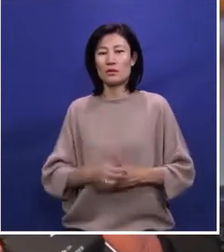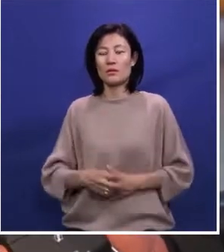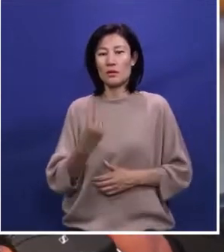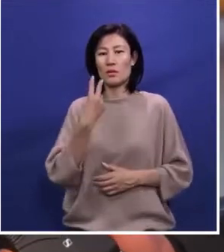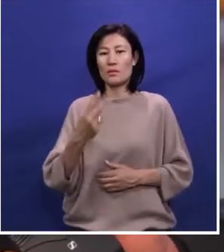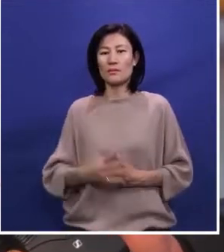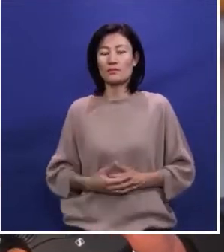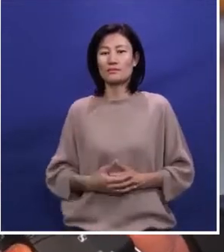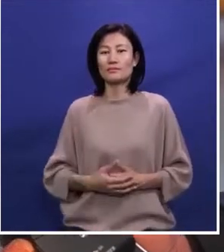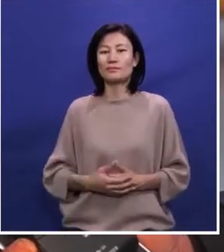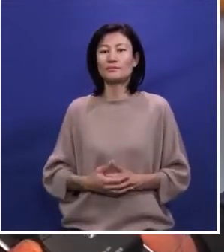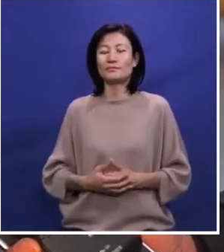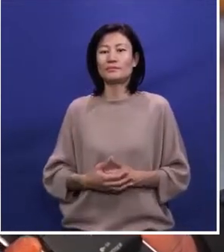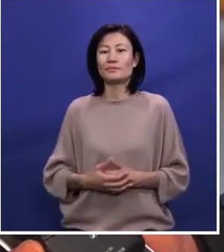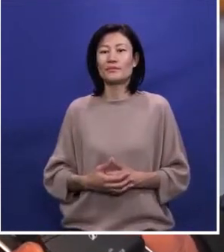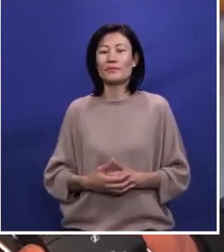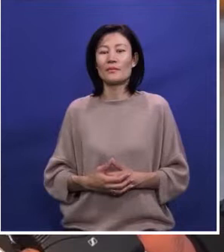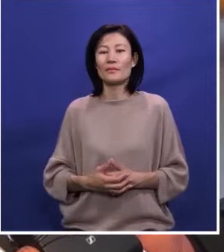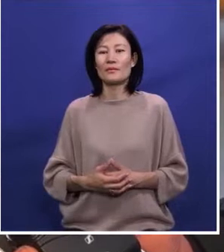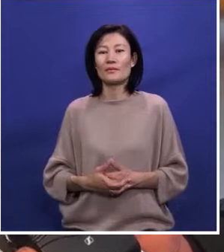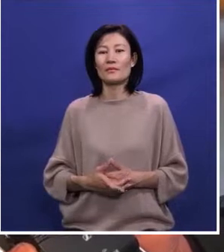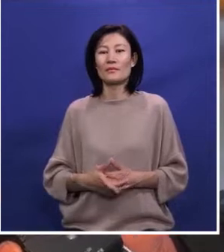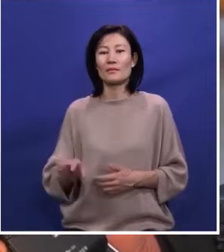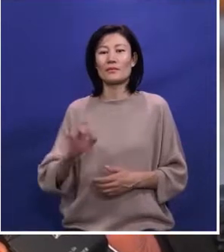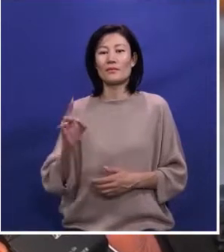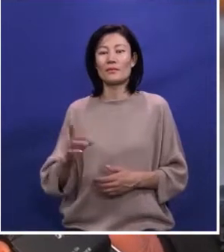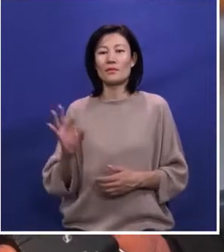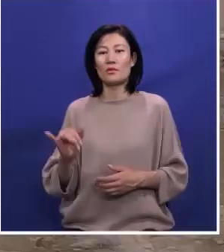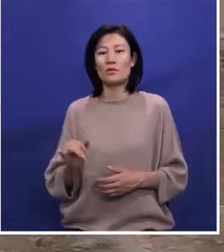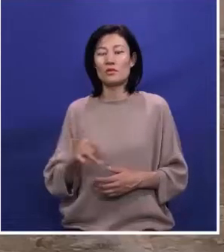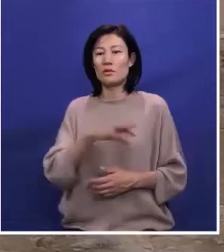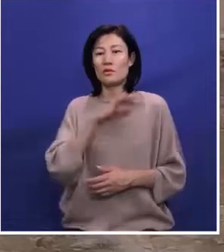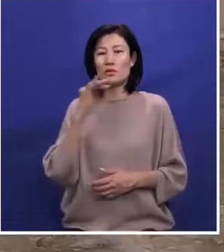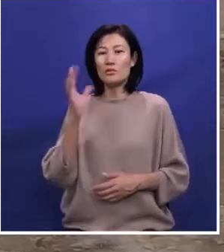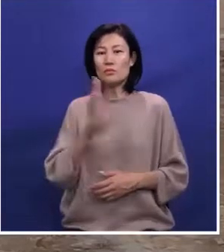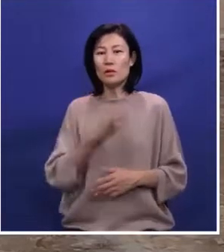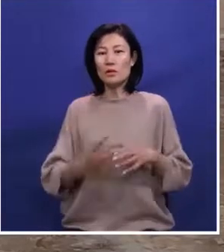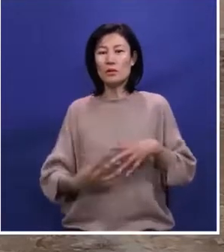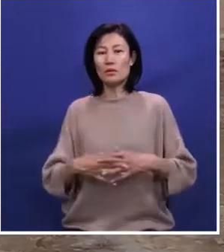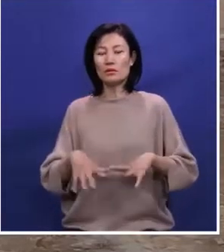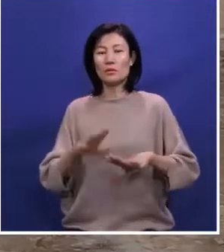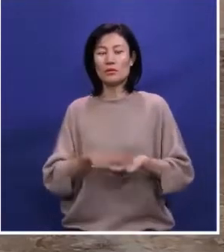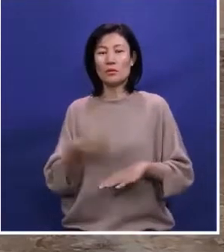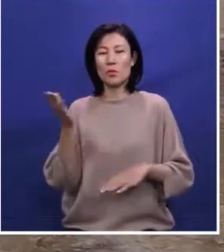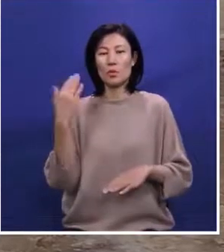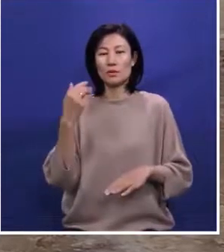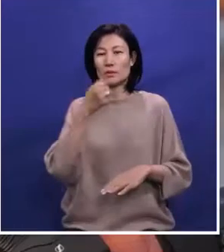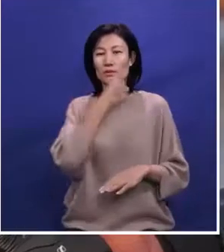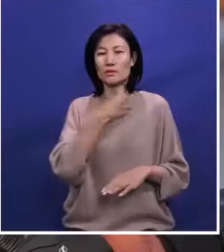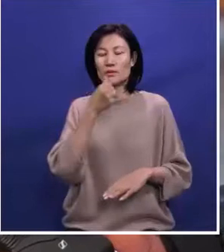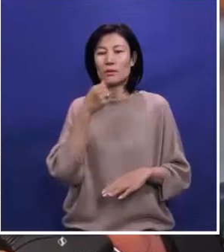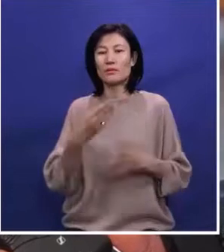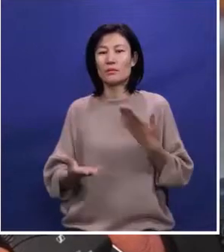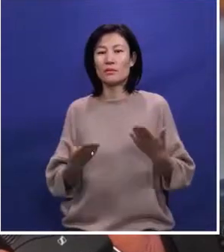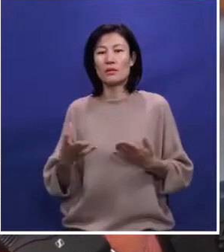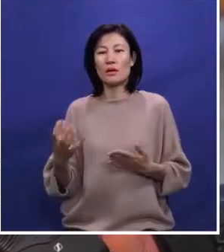көрікті, көзге көрікті бір орындар көбейіп жатыр. Енді аудандық бюджет өткен жылмен салыстырғанда